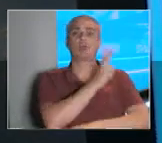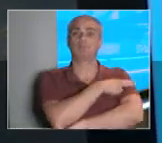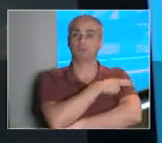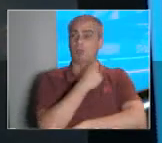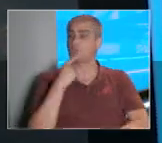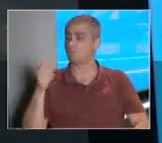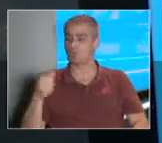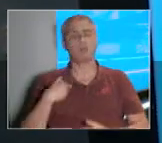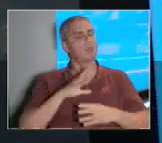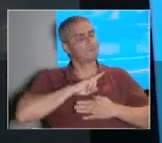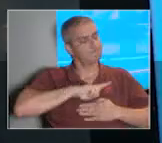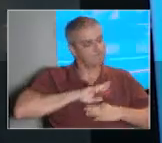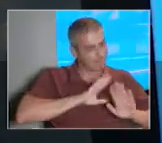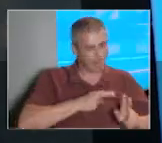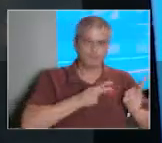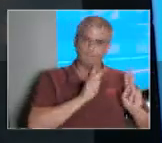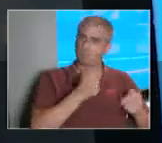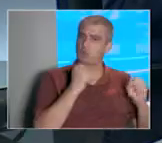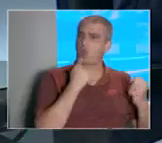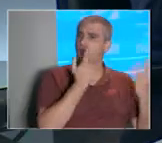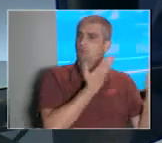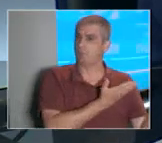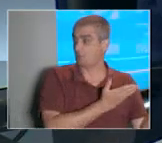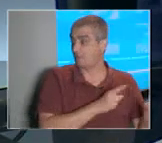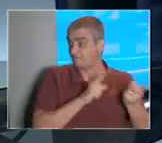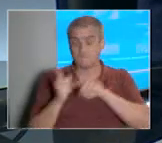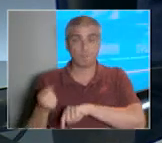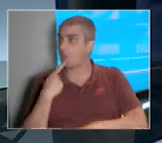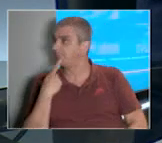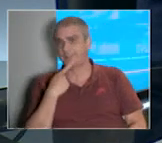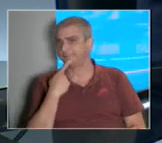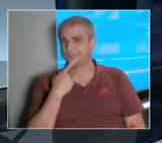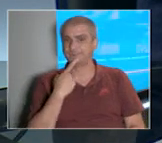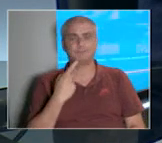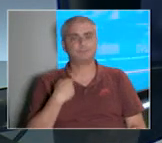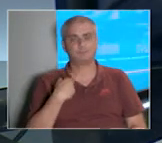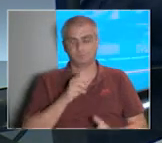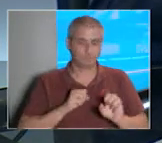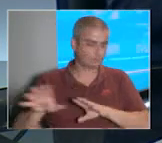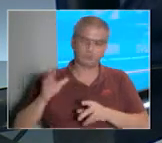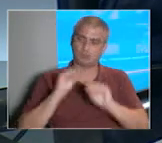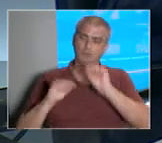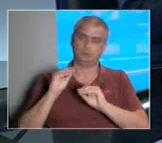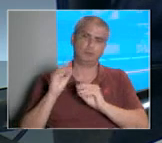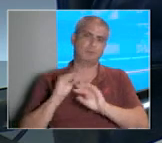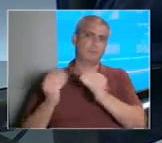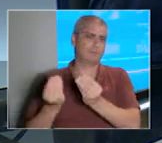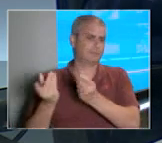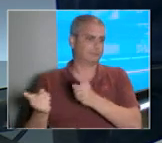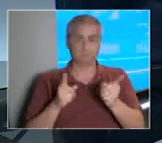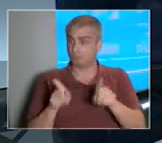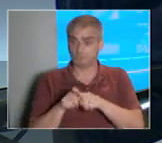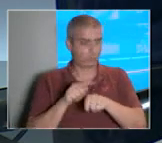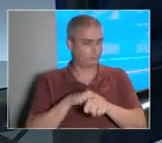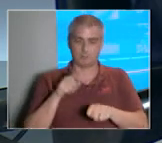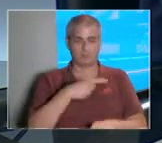שפה אומרת, אנחנו מכילים את האירוע ומאפשרים את חופש הביטוי, ופה היא אומרת, אנחנו מפזרים תוך שימוש באמצעים, אתה ממש באותם דקות,